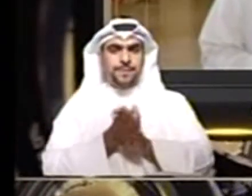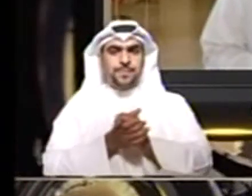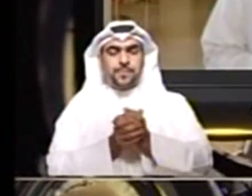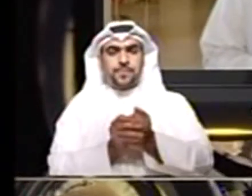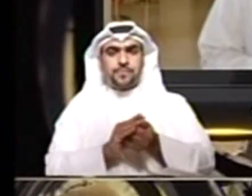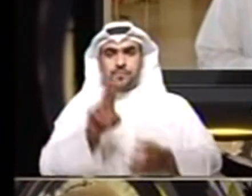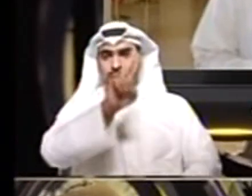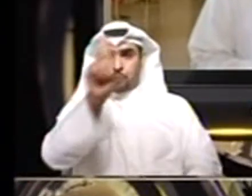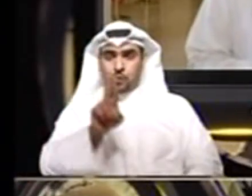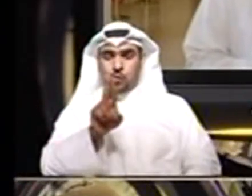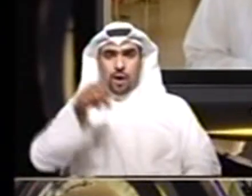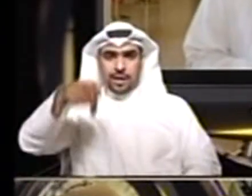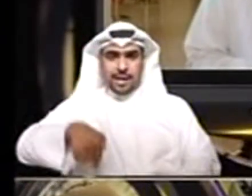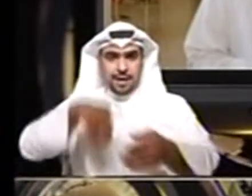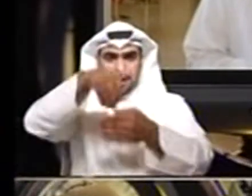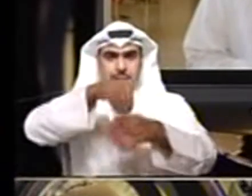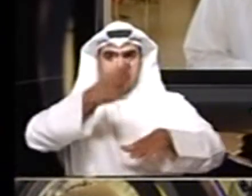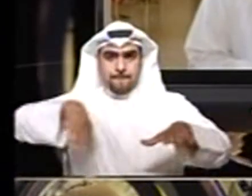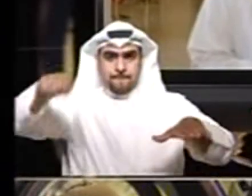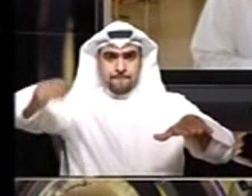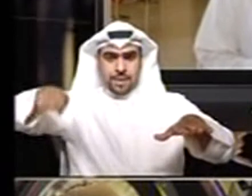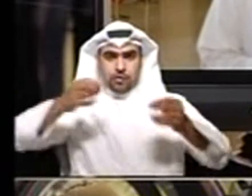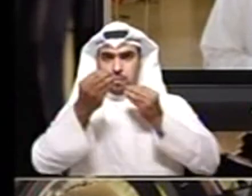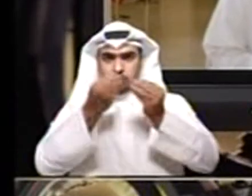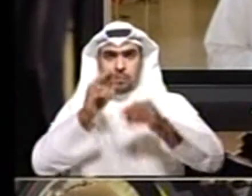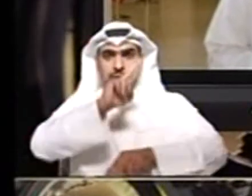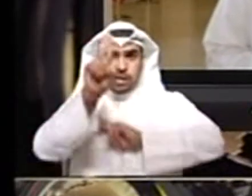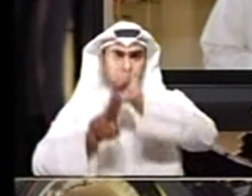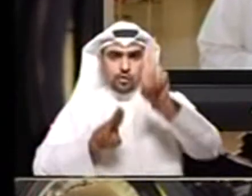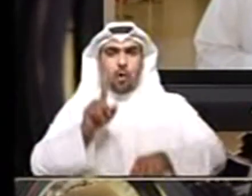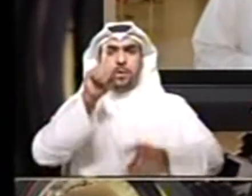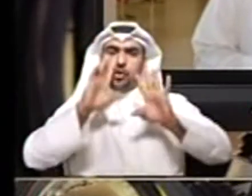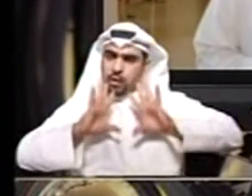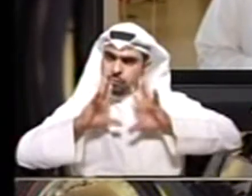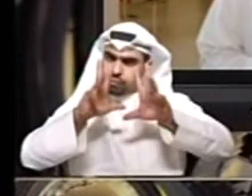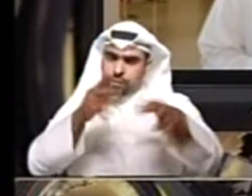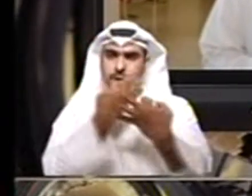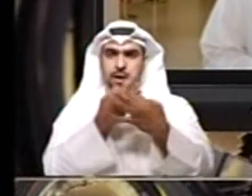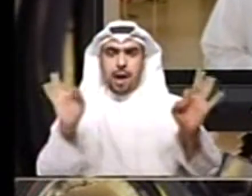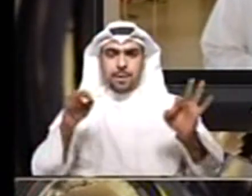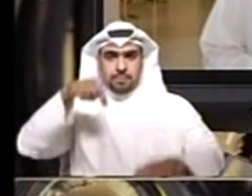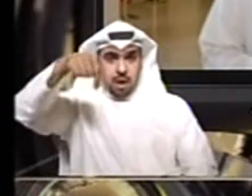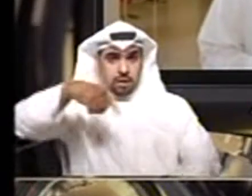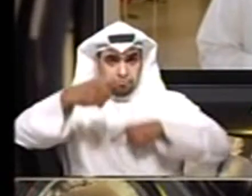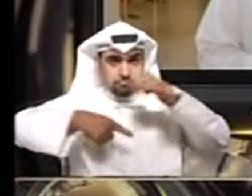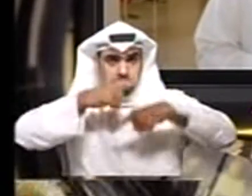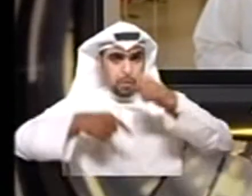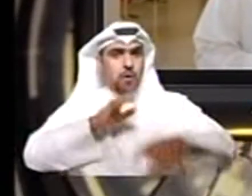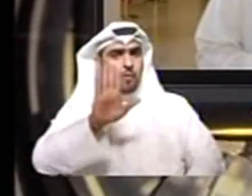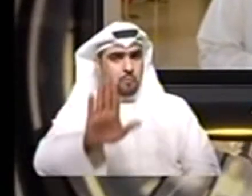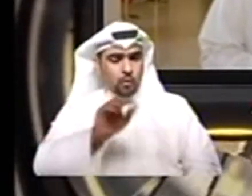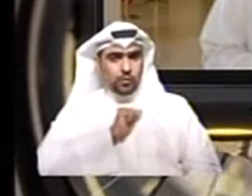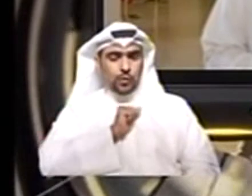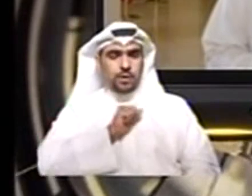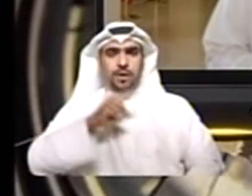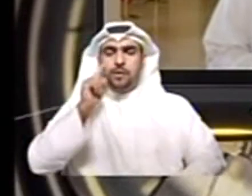يعني نطلع لكم في رسالة أخرى راح نوافيكم بأهم ما يستجد من هذا الاستجواب. نعم ما زالت الجلسة مستمرة في استجواب المقدم